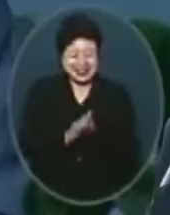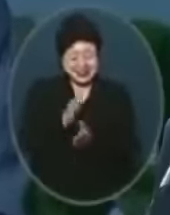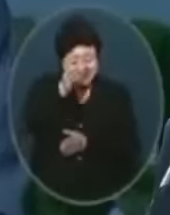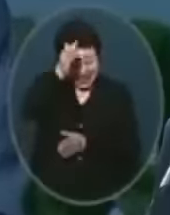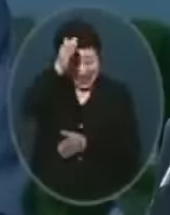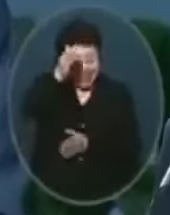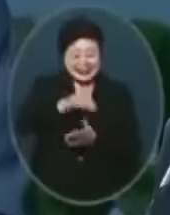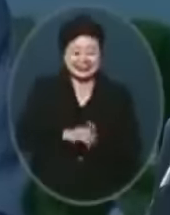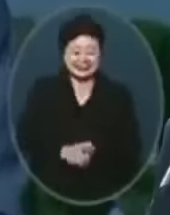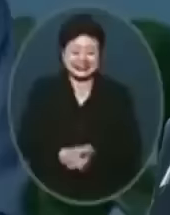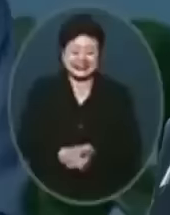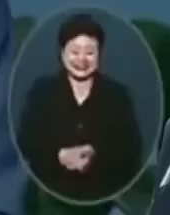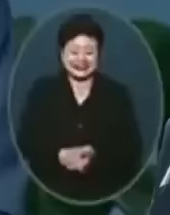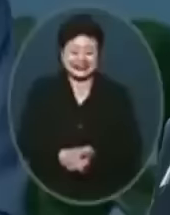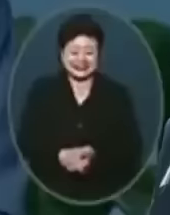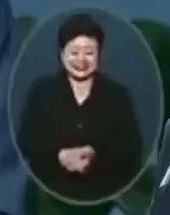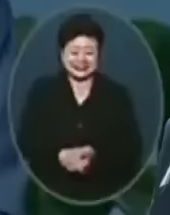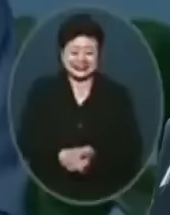할렐루야.